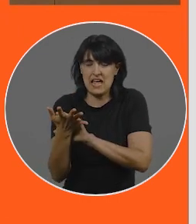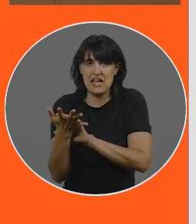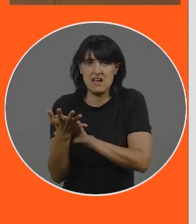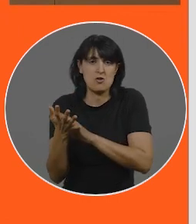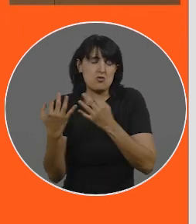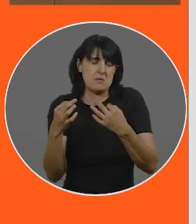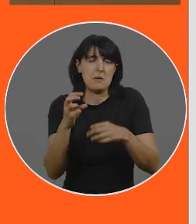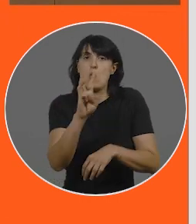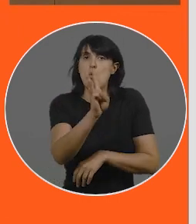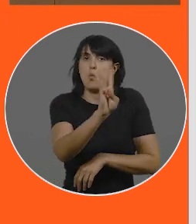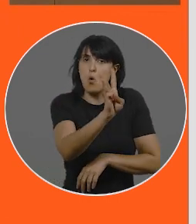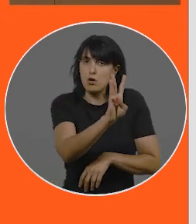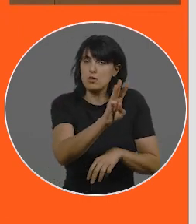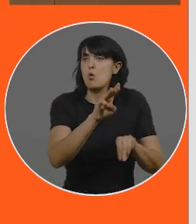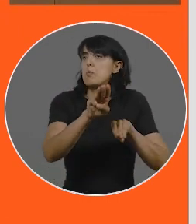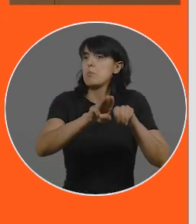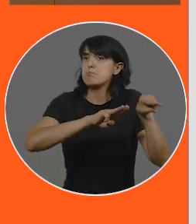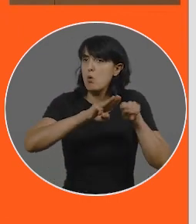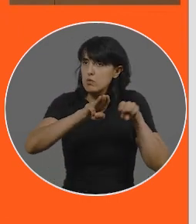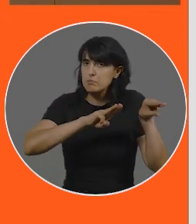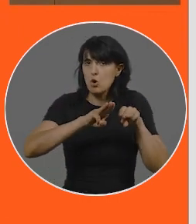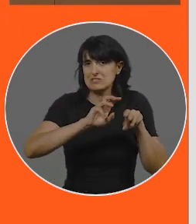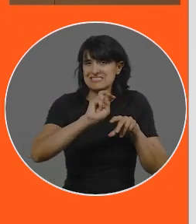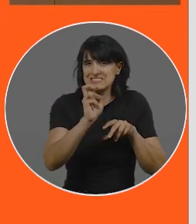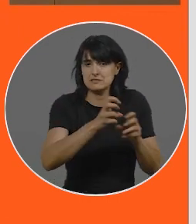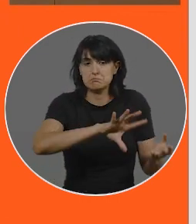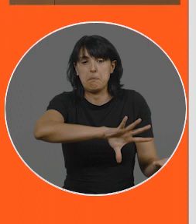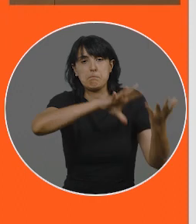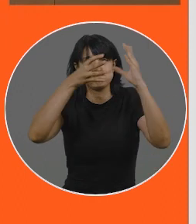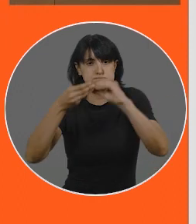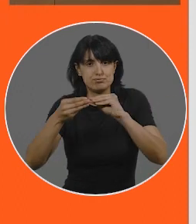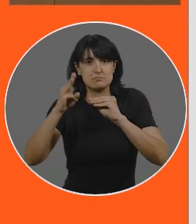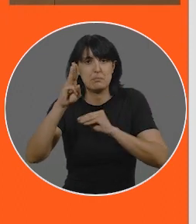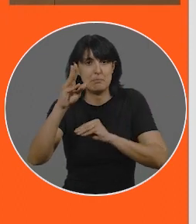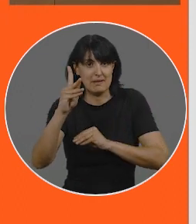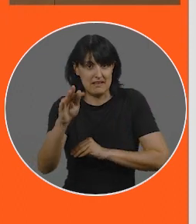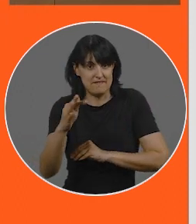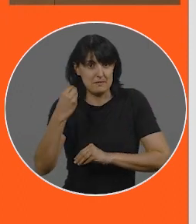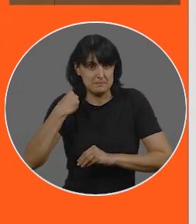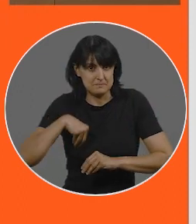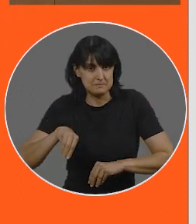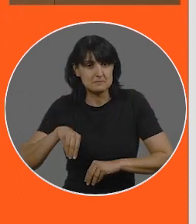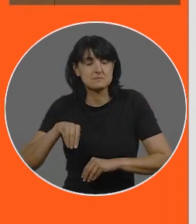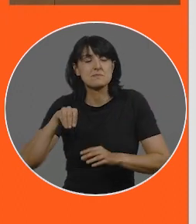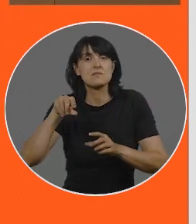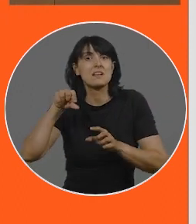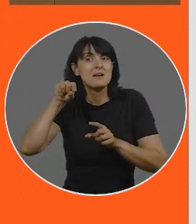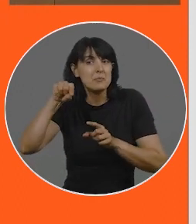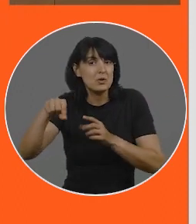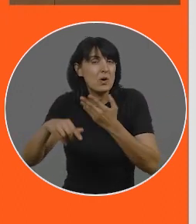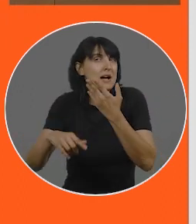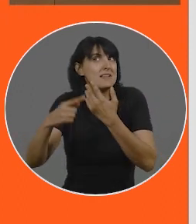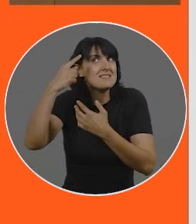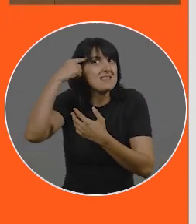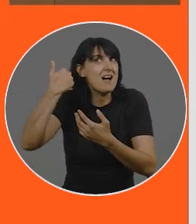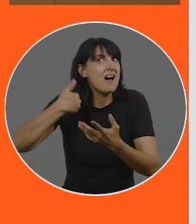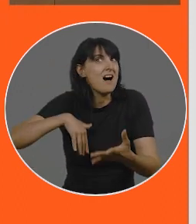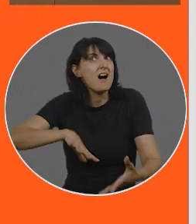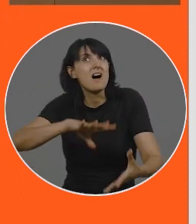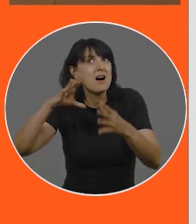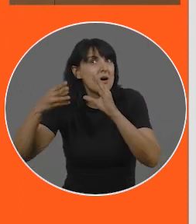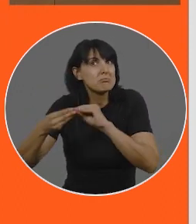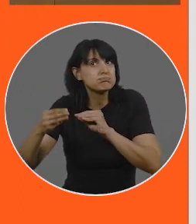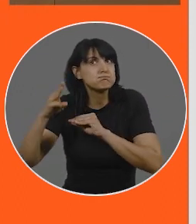vaig a crear el PDF, no. Generalment fas un Word, fas un PowerPoint, fas un InDesign, etc. i després el converteixes a PDF. Doncs la idea és que puguis treballar